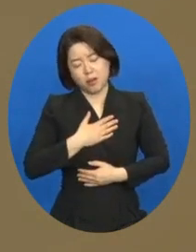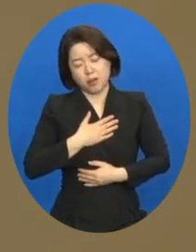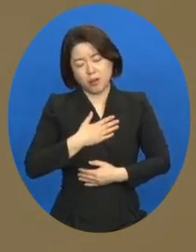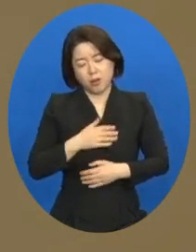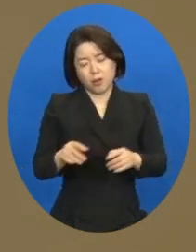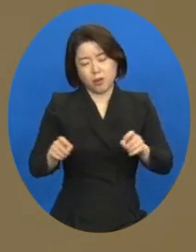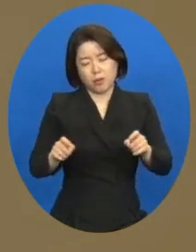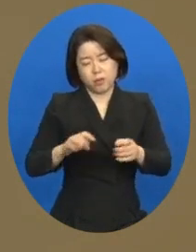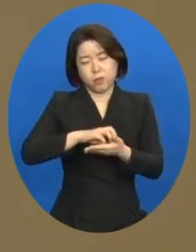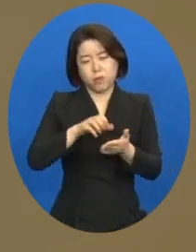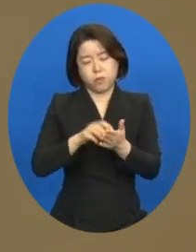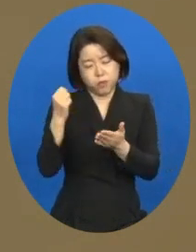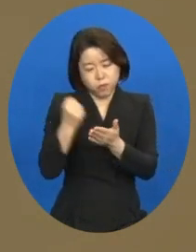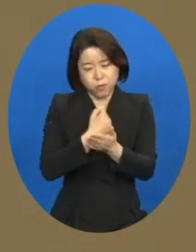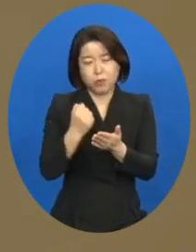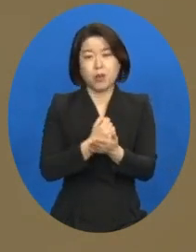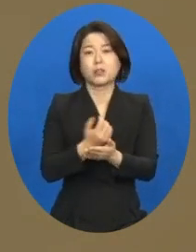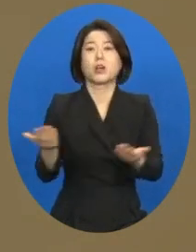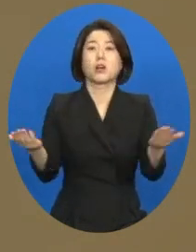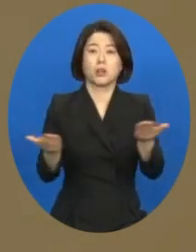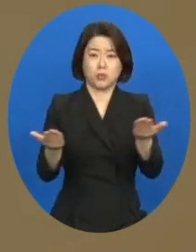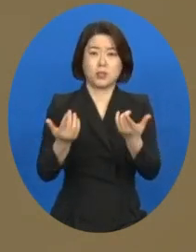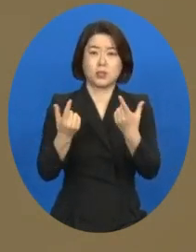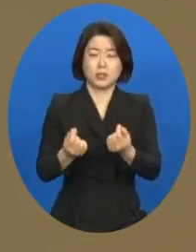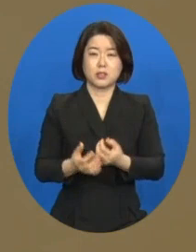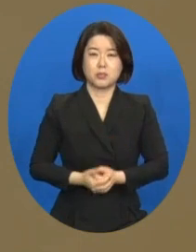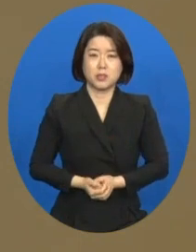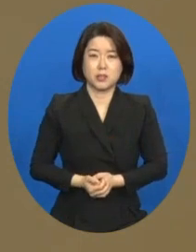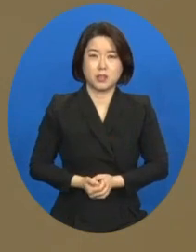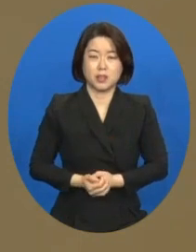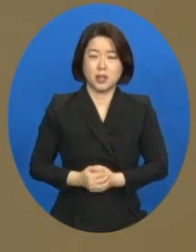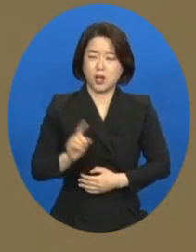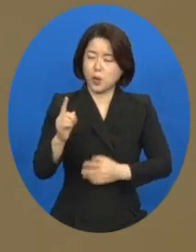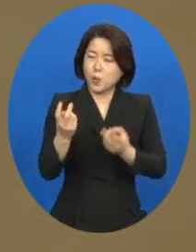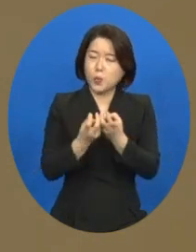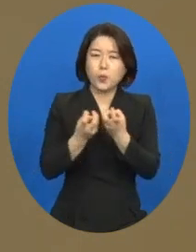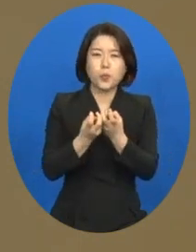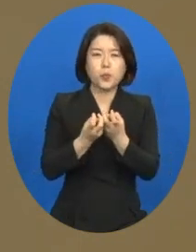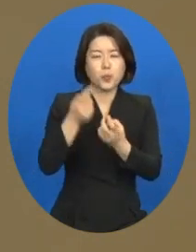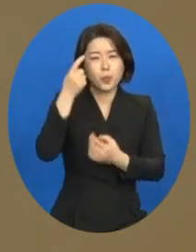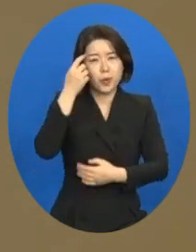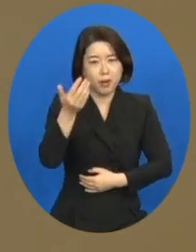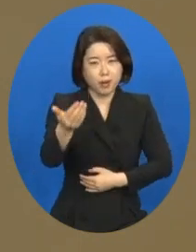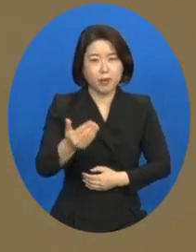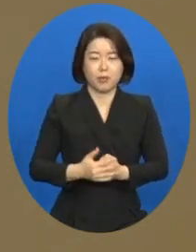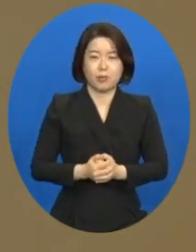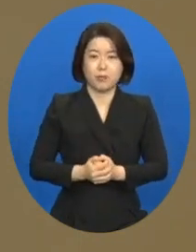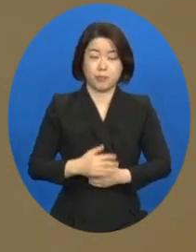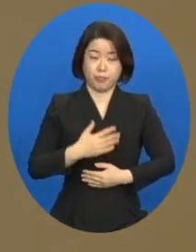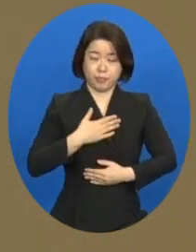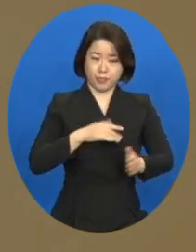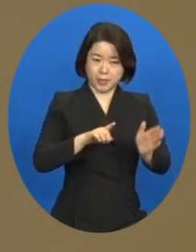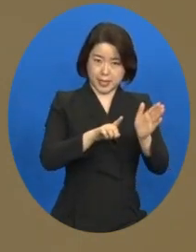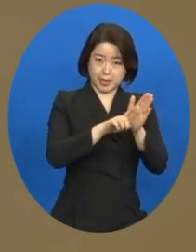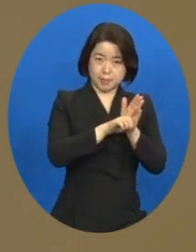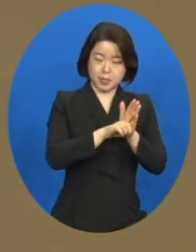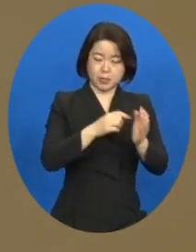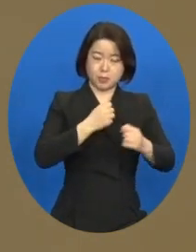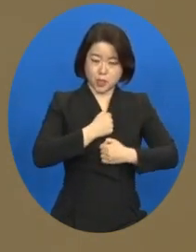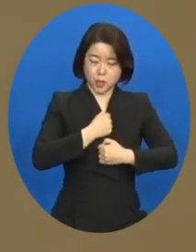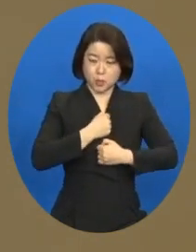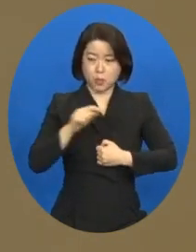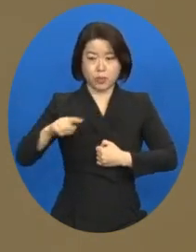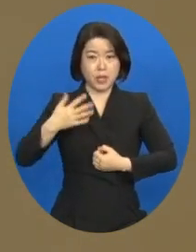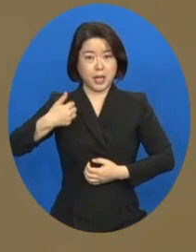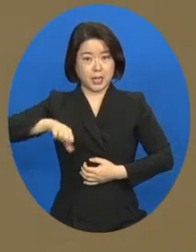정도로 안타까운 일이죠. 자, 어떻게 하죠? 내 믿음도 지키고 우리